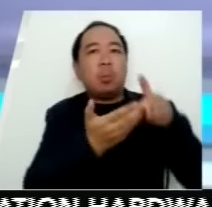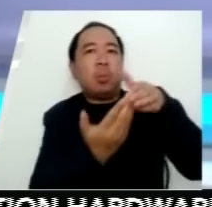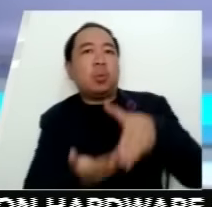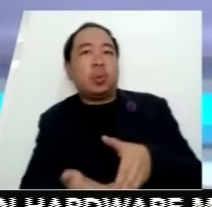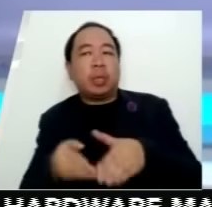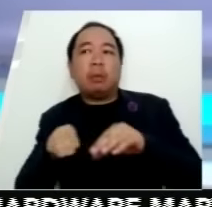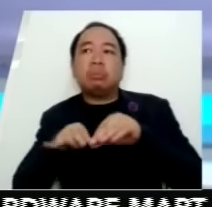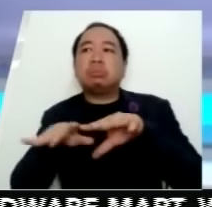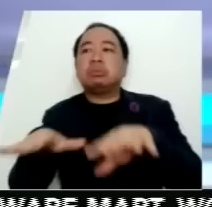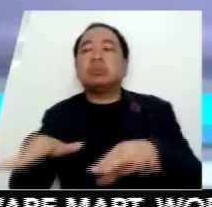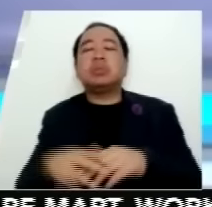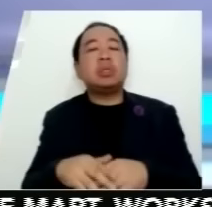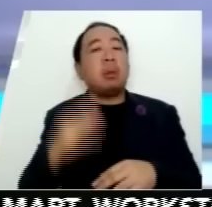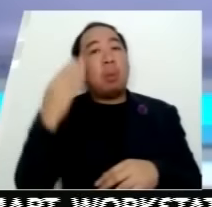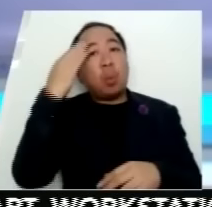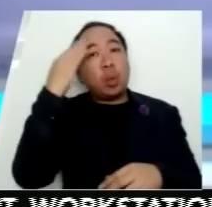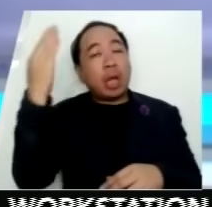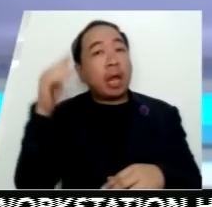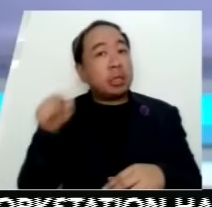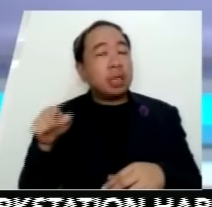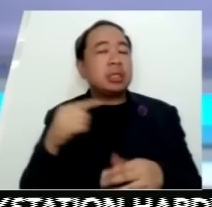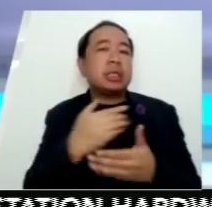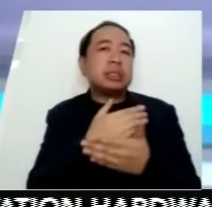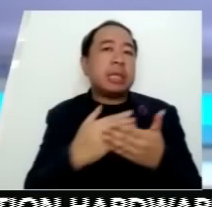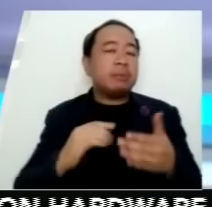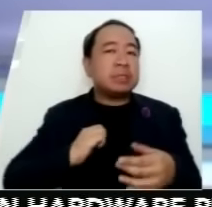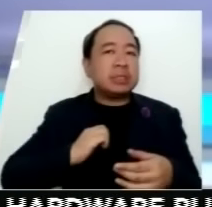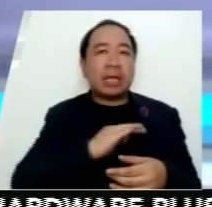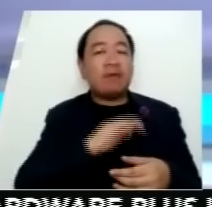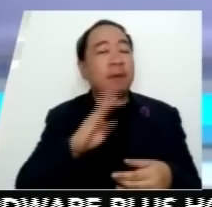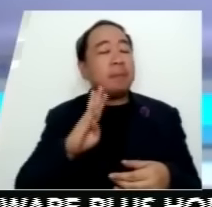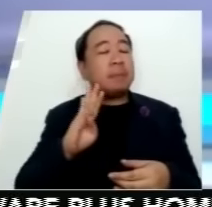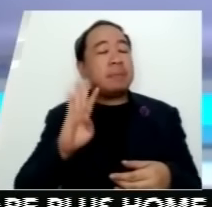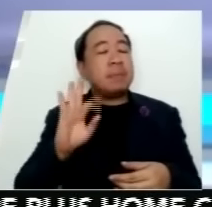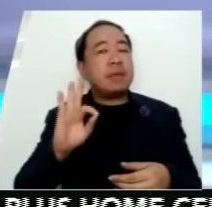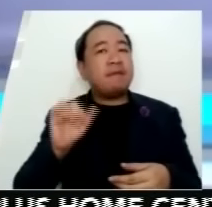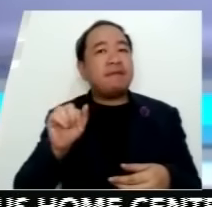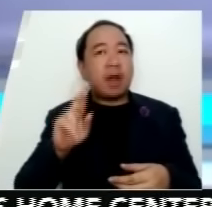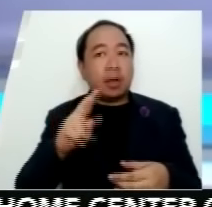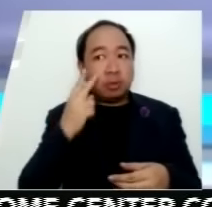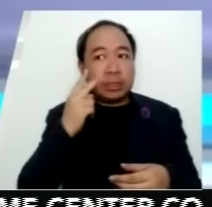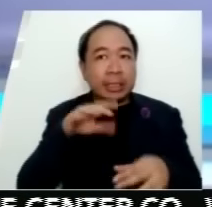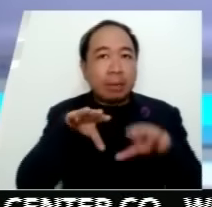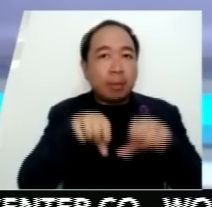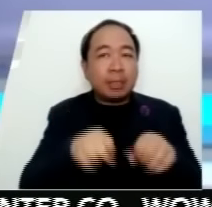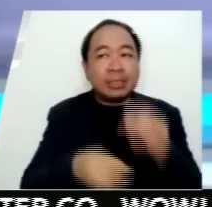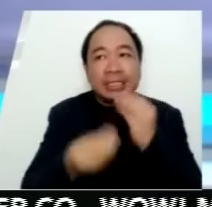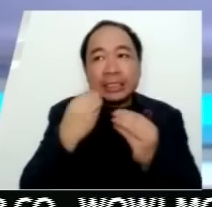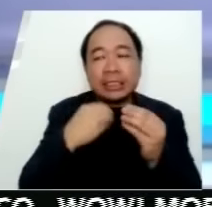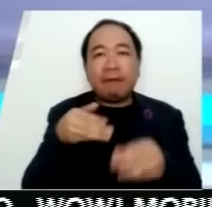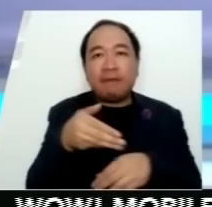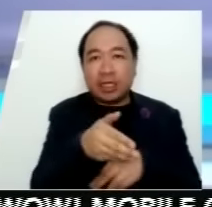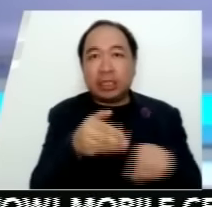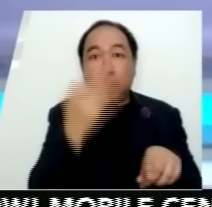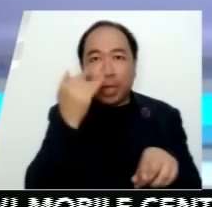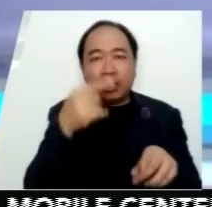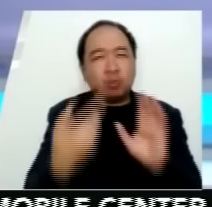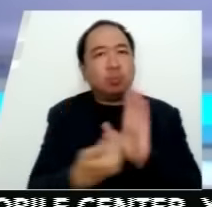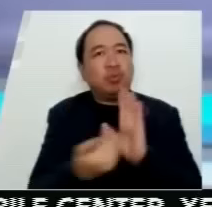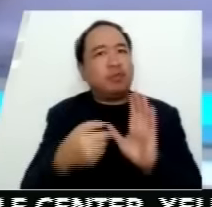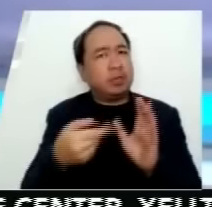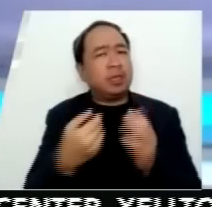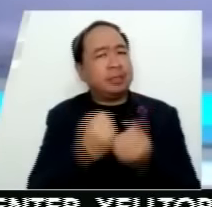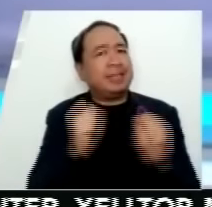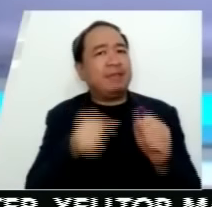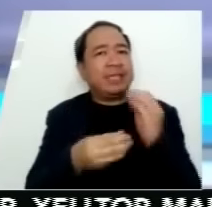huli at kumain ang isda ang ilang tauhan ng BIFAR para patunayang ligtas ang mga huli roon. Mula sa ground zero ng problema sa Bataan,